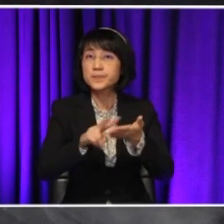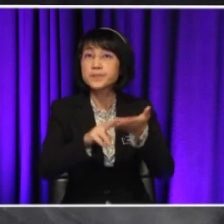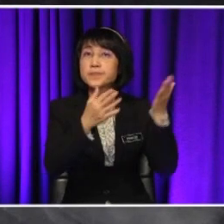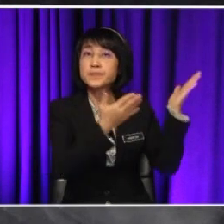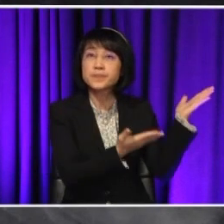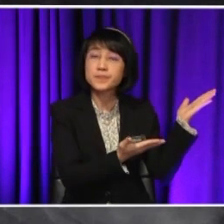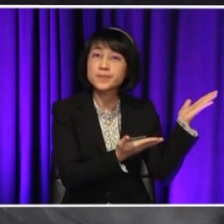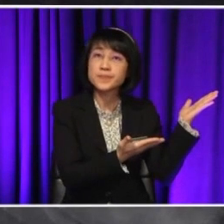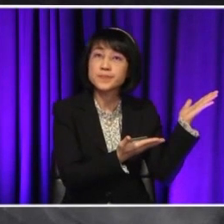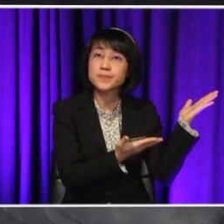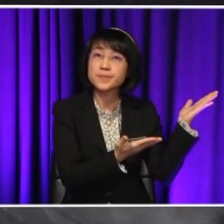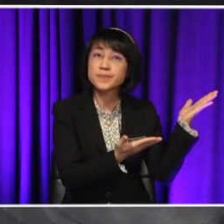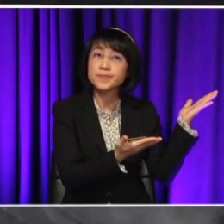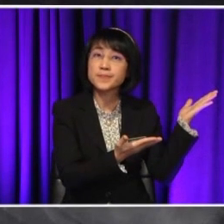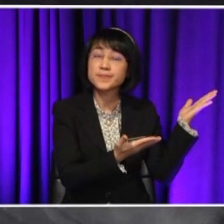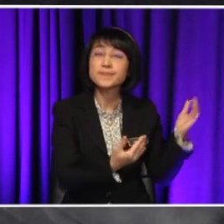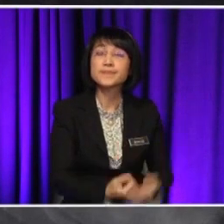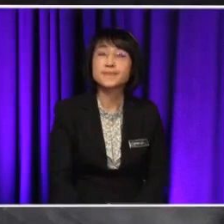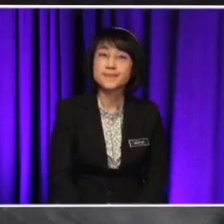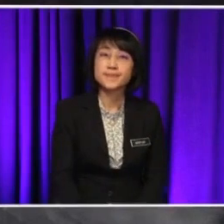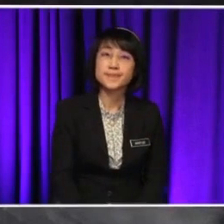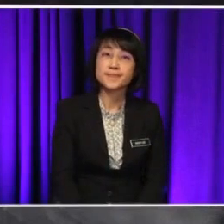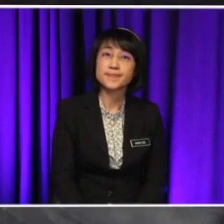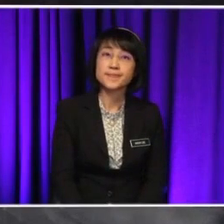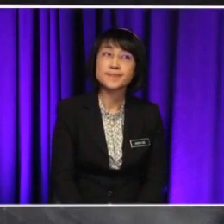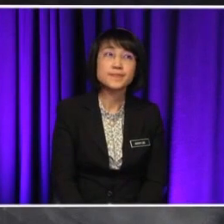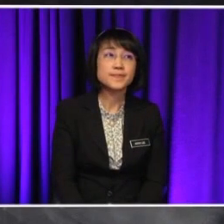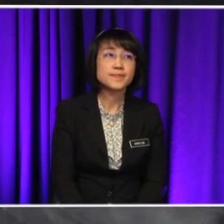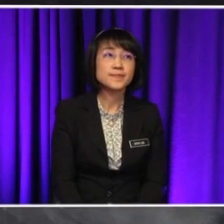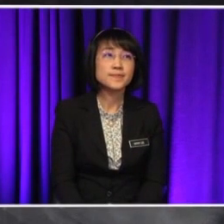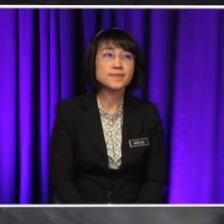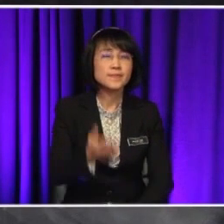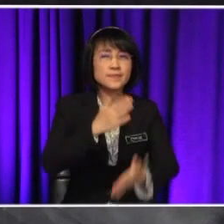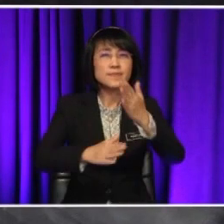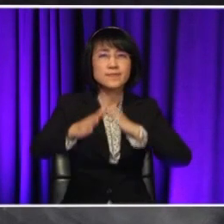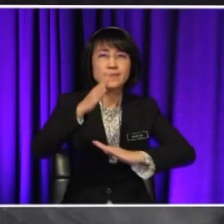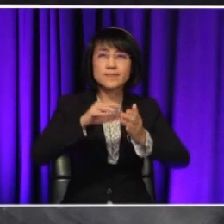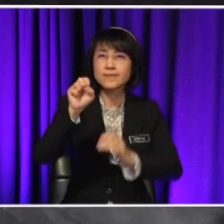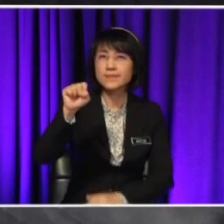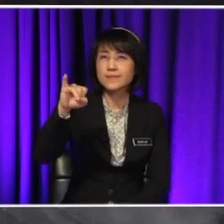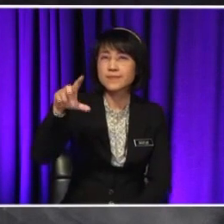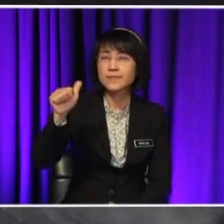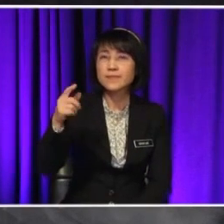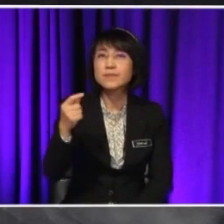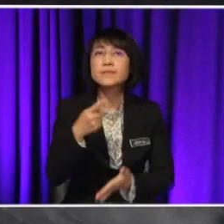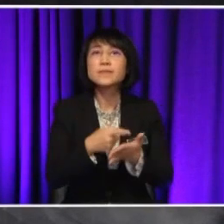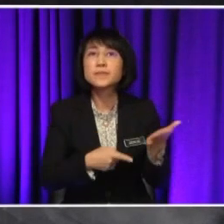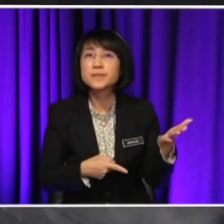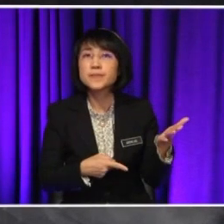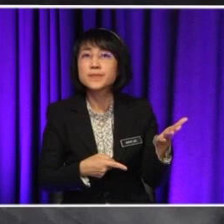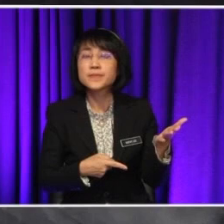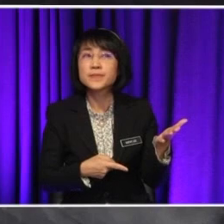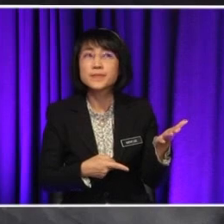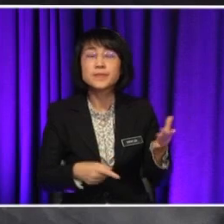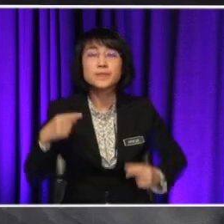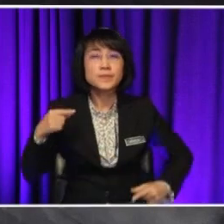tebuk tembus bersilat dan ukiran tebuk tembus tanpa silat. Cikgu, silat ni apa cikgu? Okey, silat ni adalah dia punya